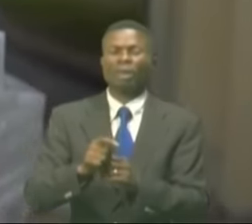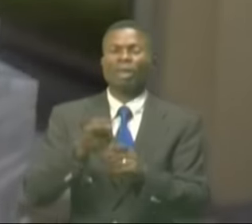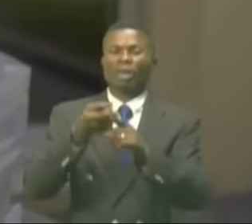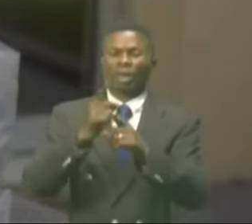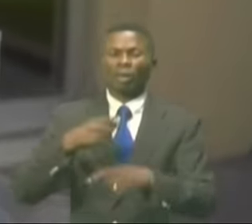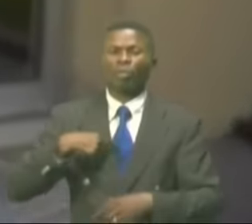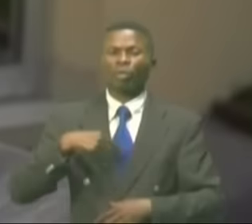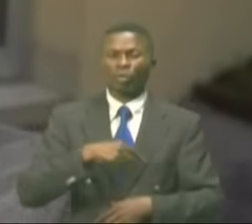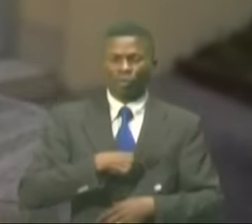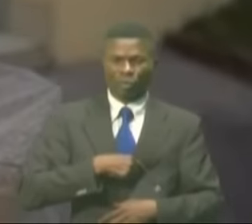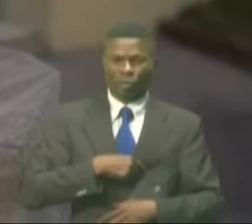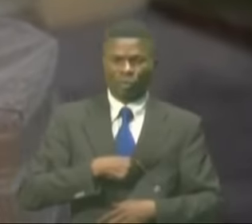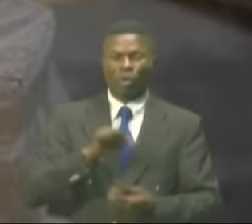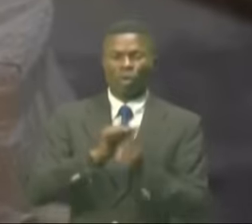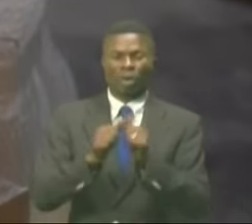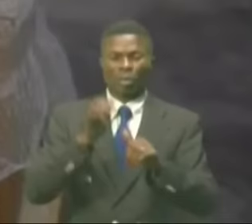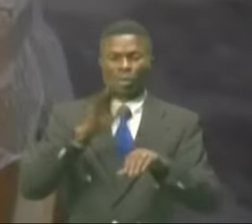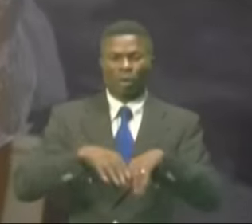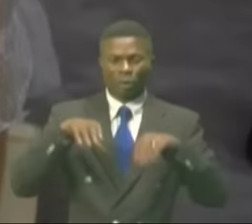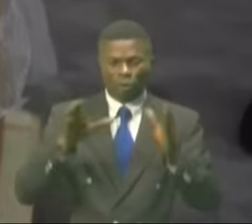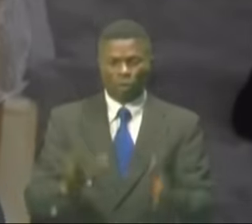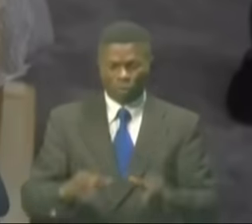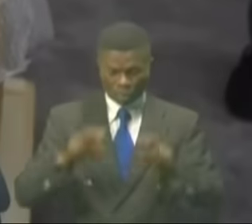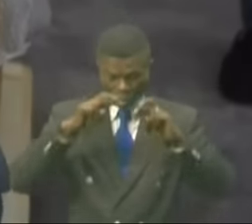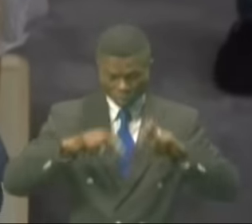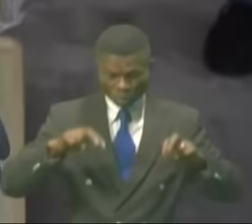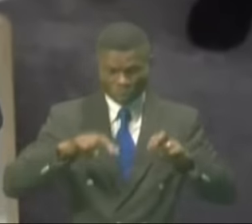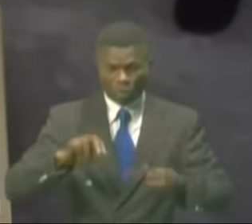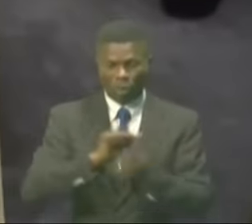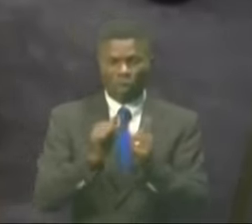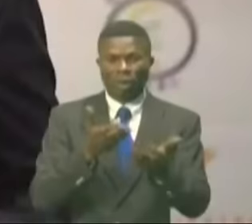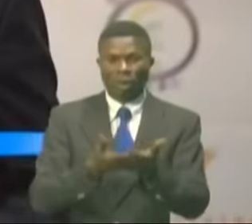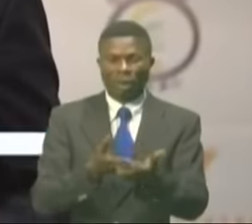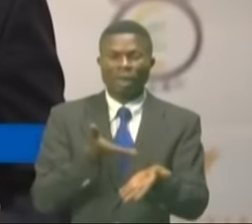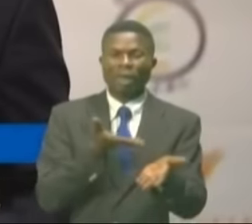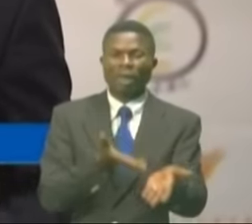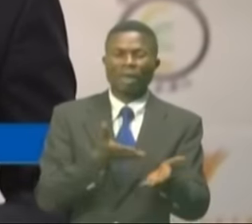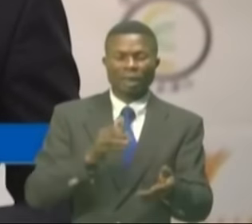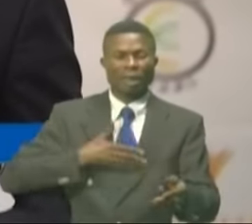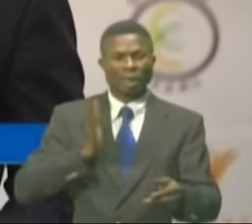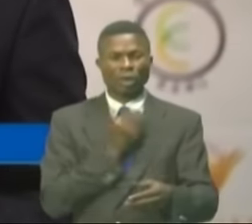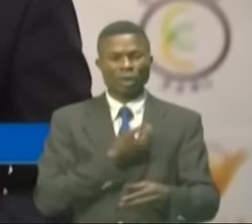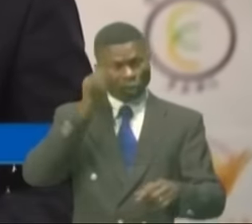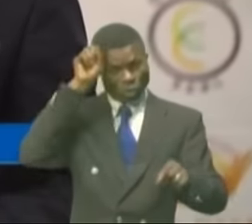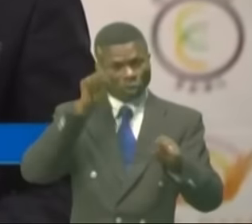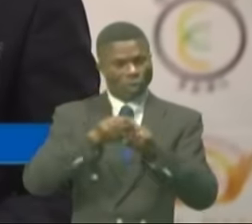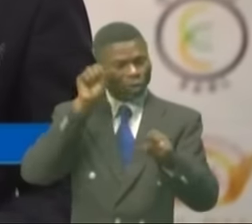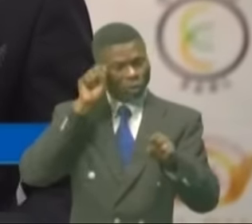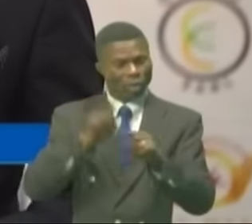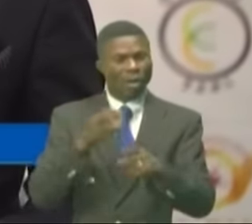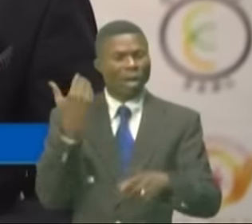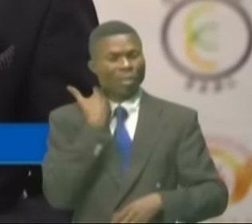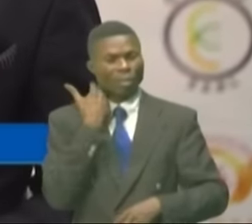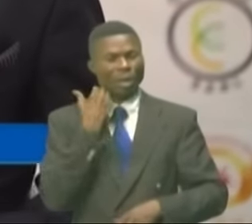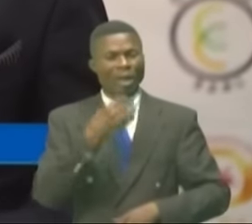de nous les Congolais. On doit essayer de faire des gestes dans ce sens pour aider nos frères et sœurs qui souffrent, qui n'ont pas de moyens. De